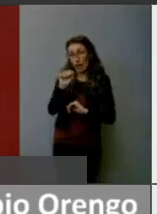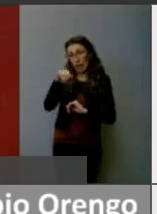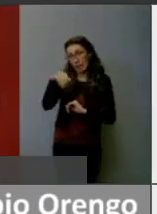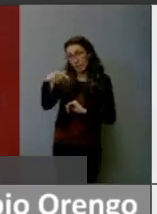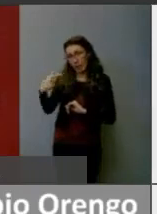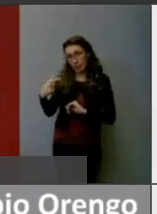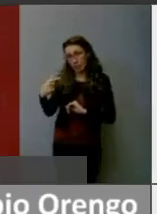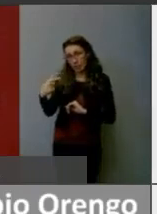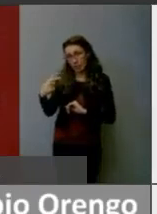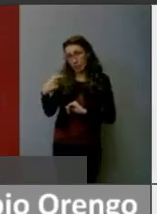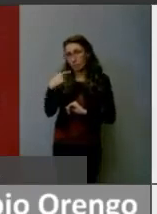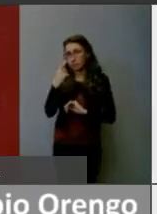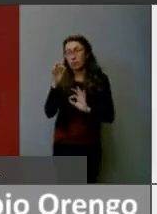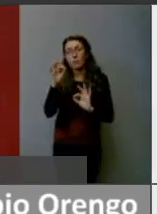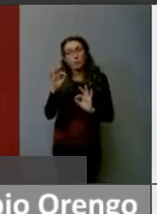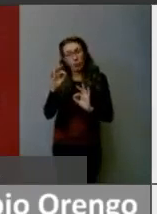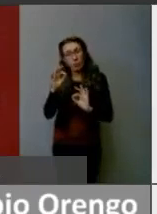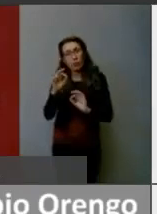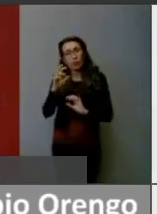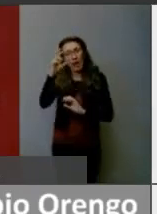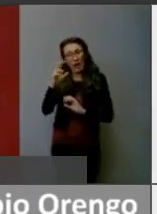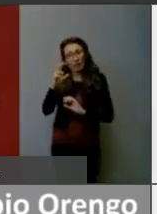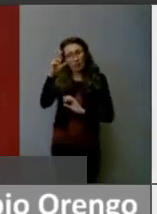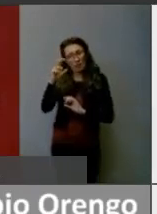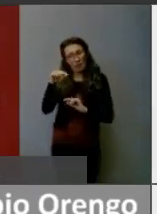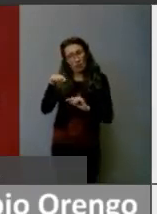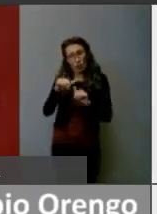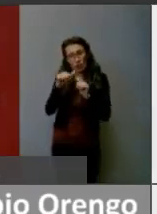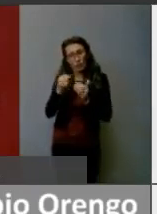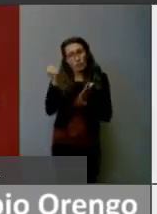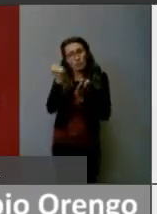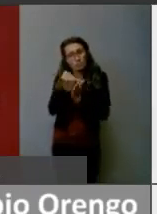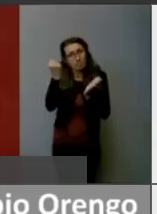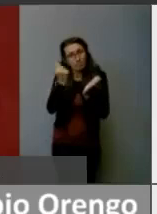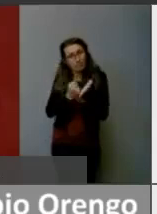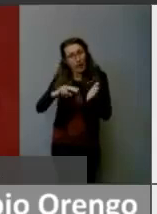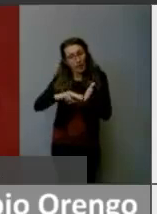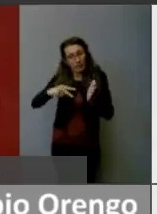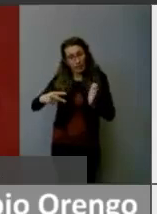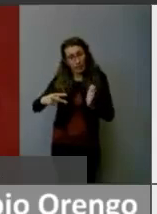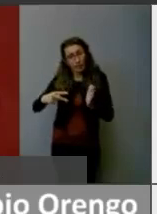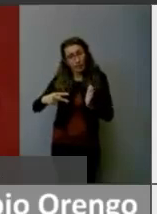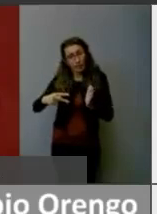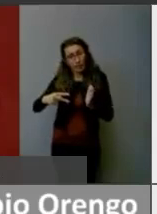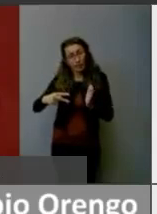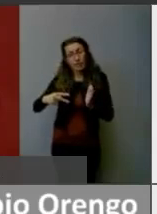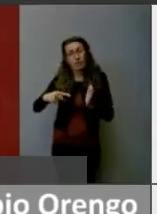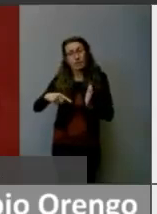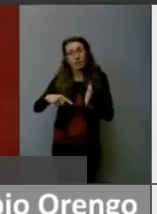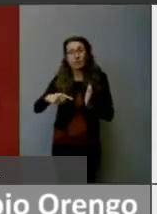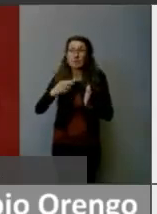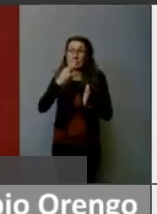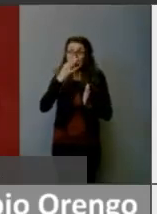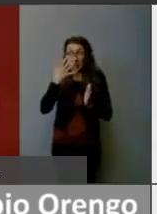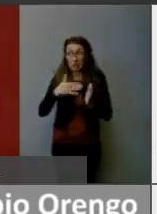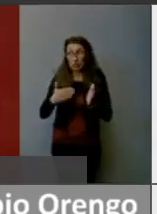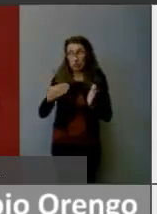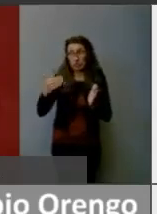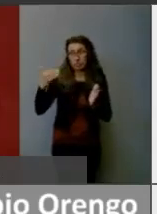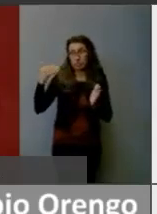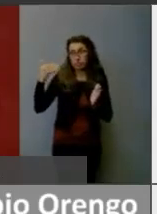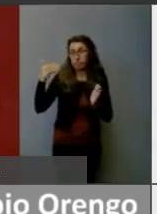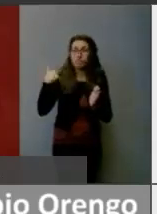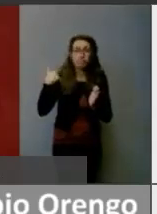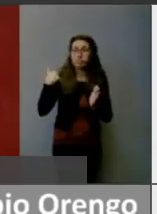scadere della vita tecnica dell'impianto, che risale quindi al po' di anni or sono, di non rimettere